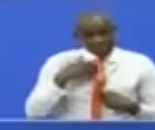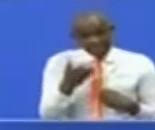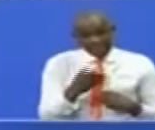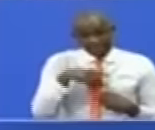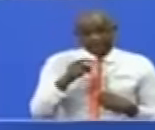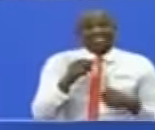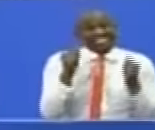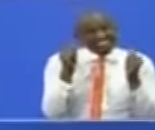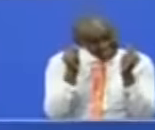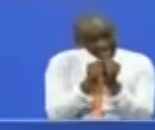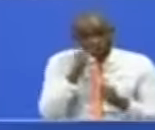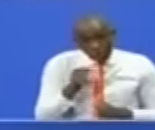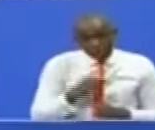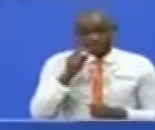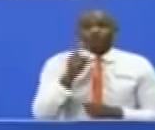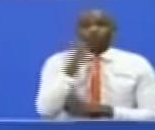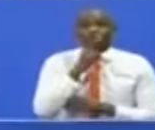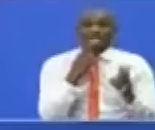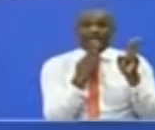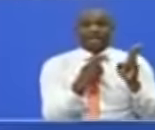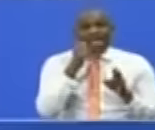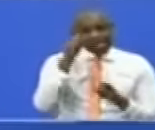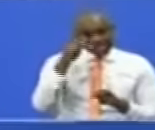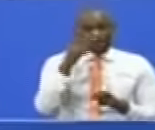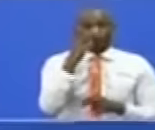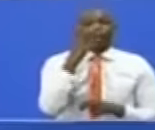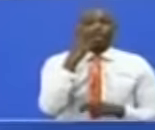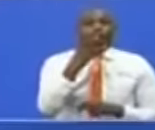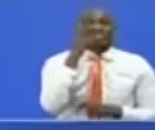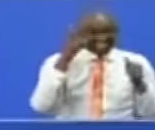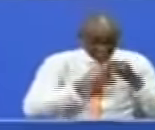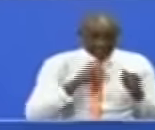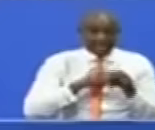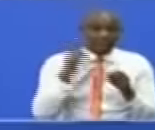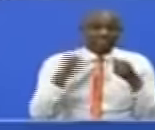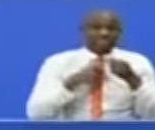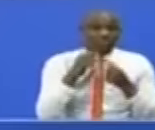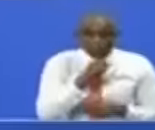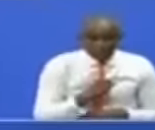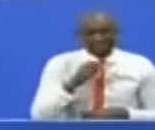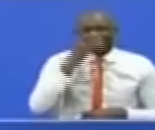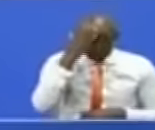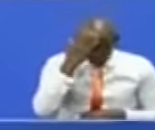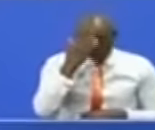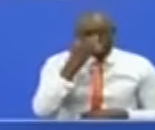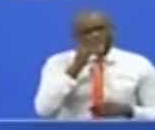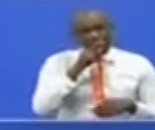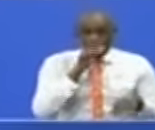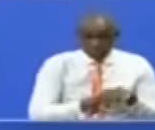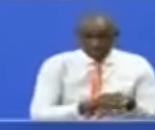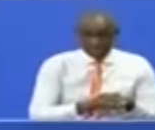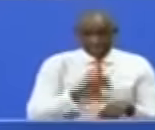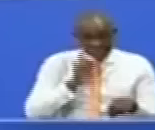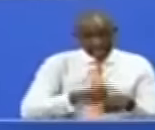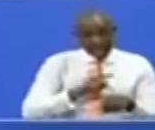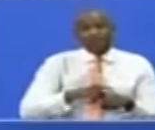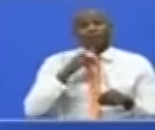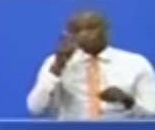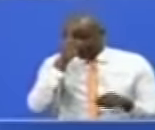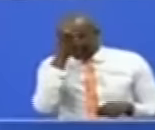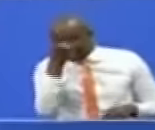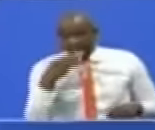miaka 10 ashatumia ile bunduki inaitwa AK-47 tangu awe miaka 6. Kwa hivyo anajua kutumia bunduki vizuri sana hata kuliko askari mwenye ametoka